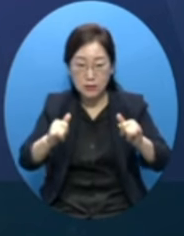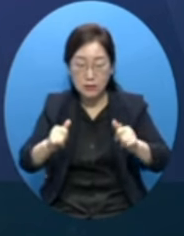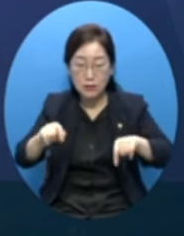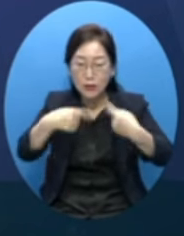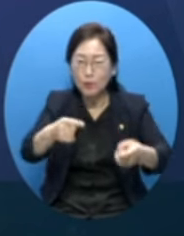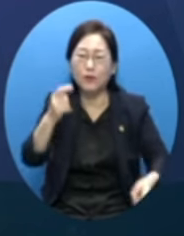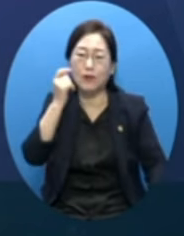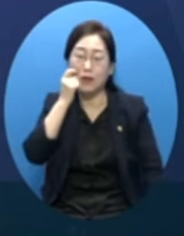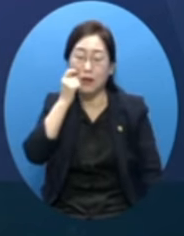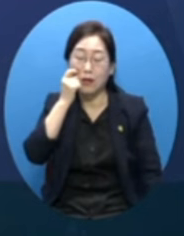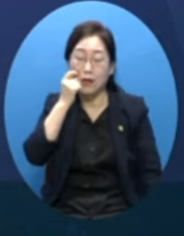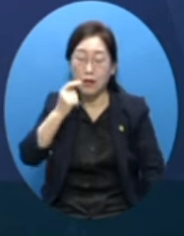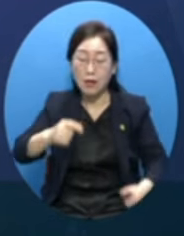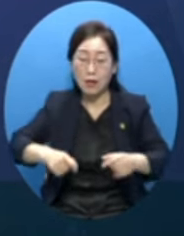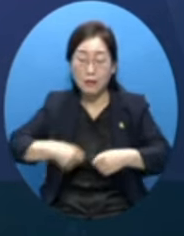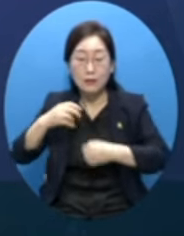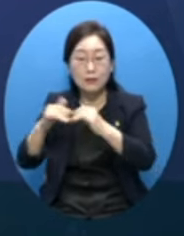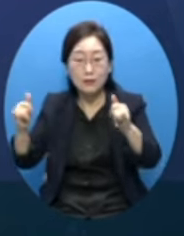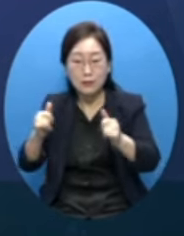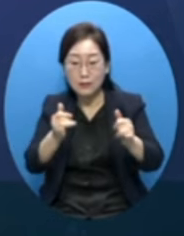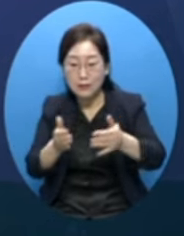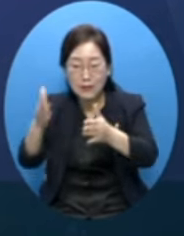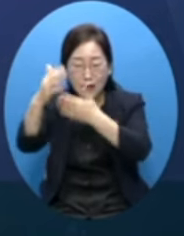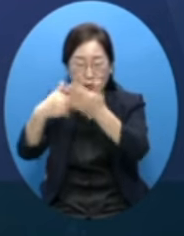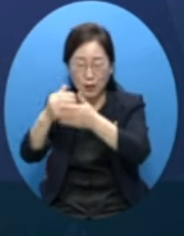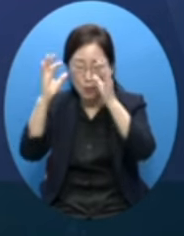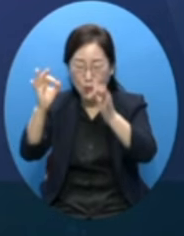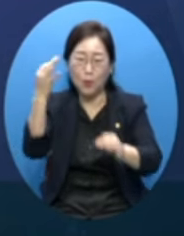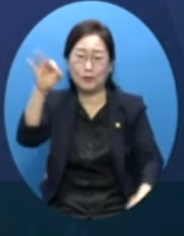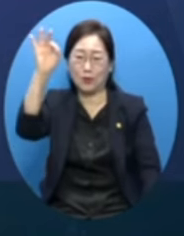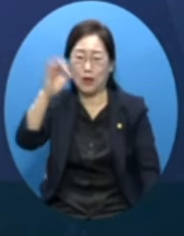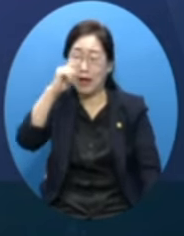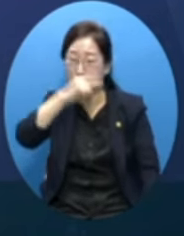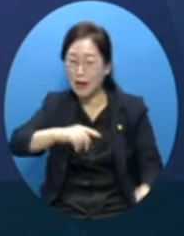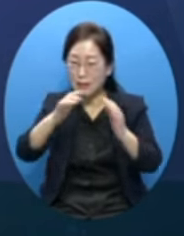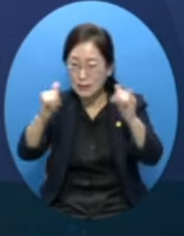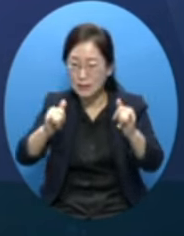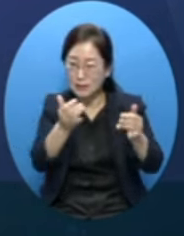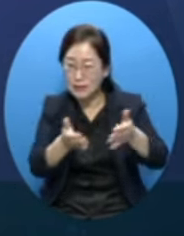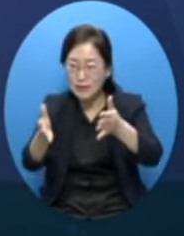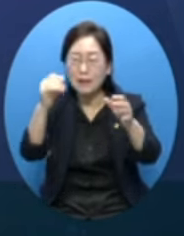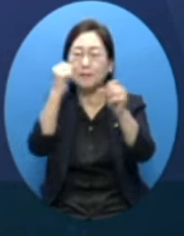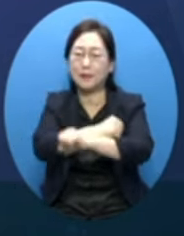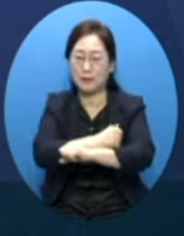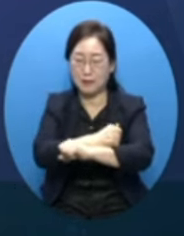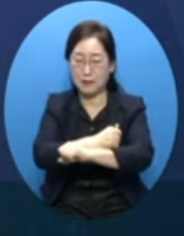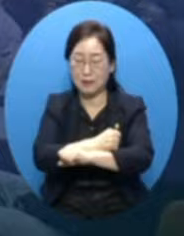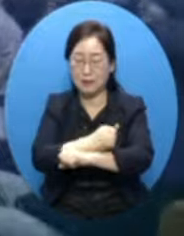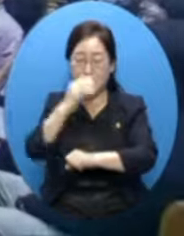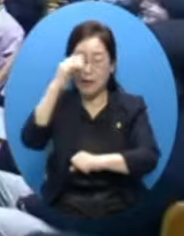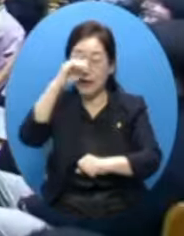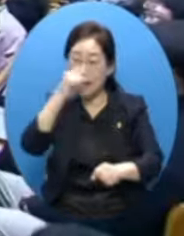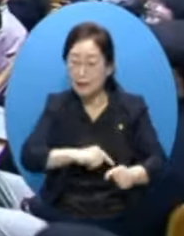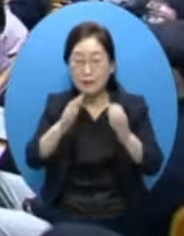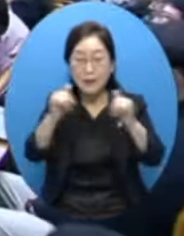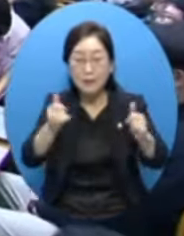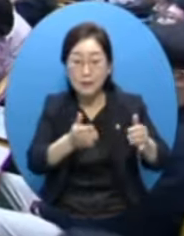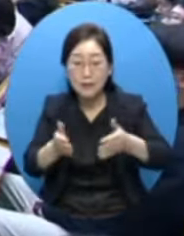물론 의인들의 길은 야훼께서 인정하시나 악인들의 길은 망하리로다. 악인들의 길은